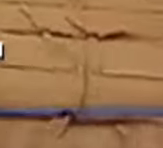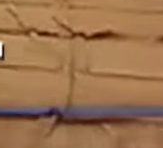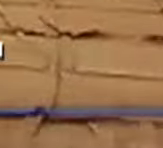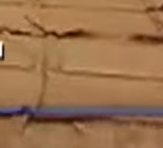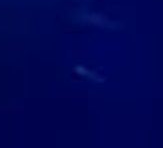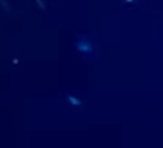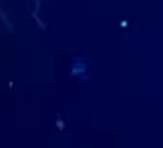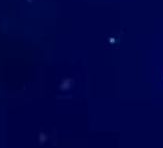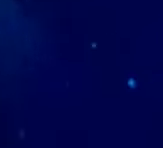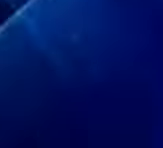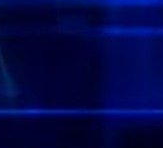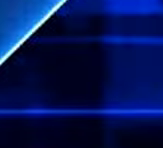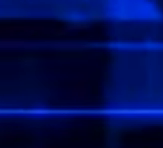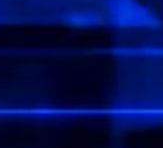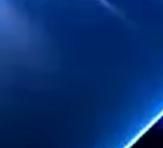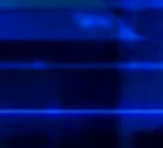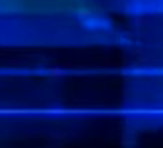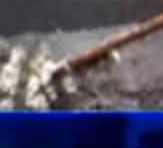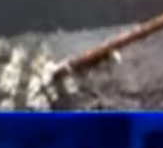incentives.